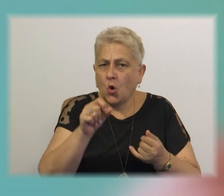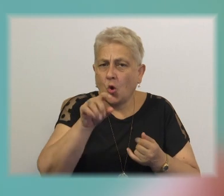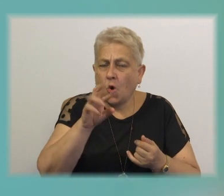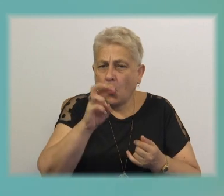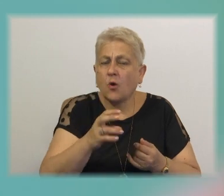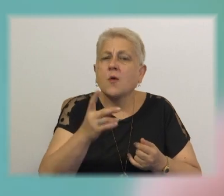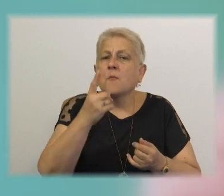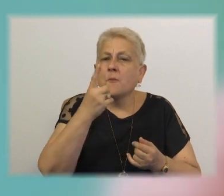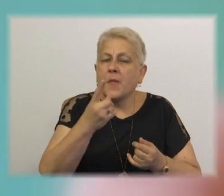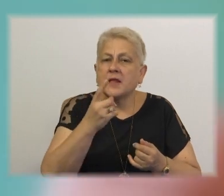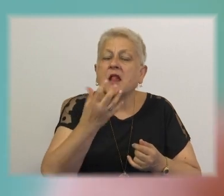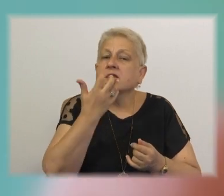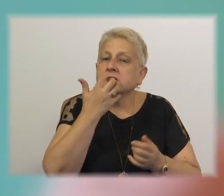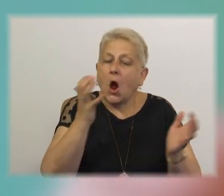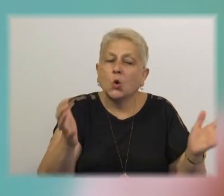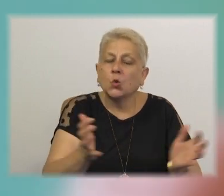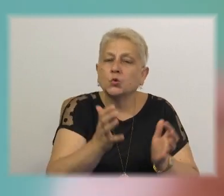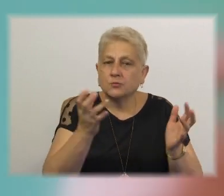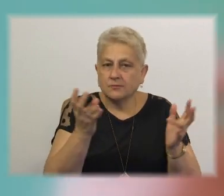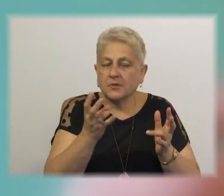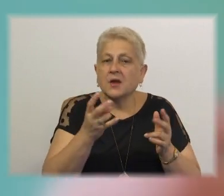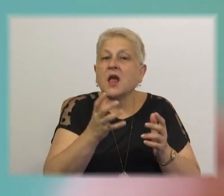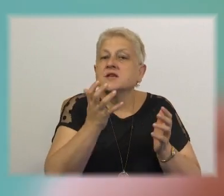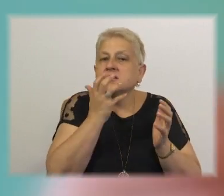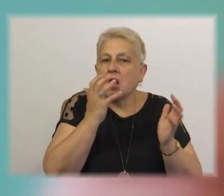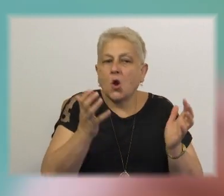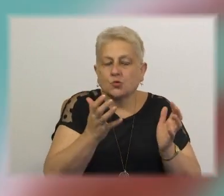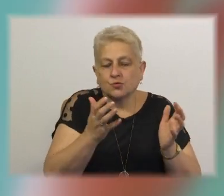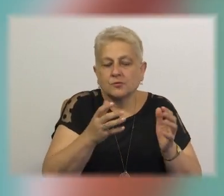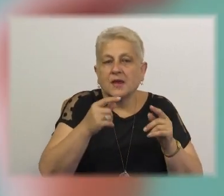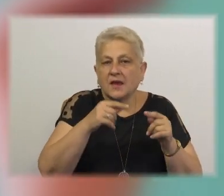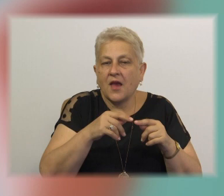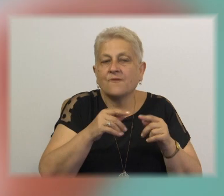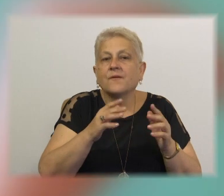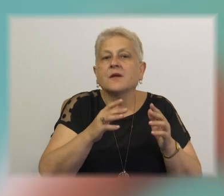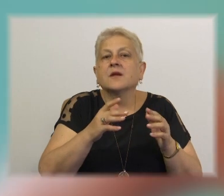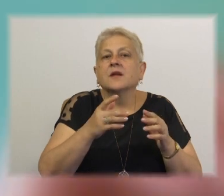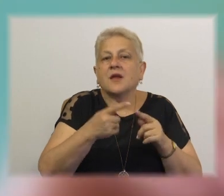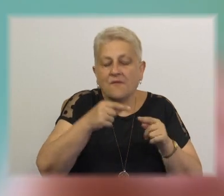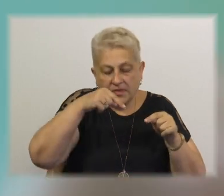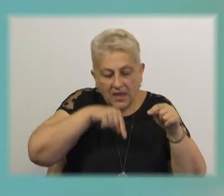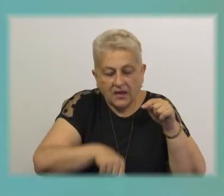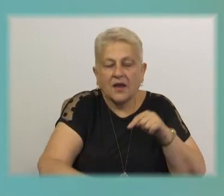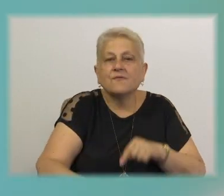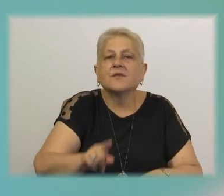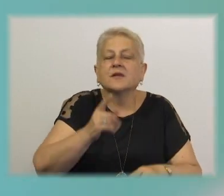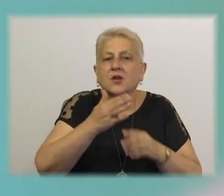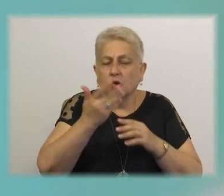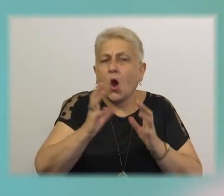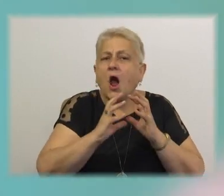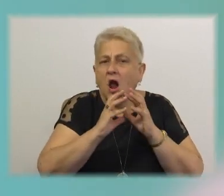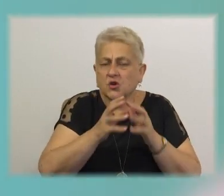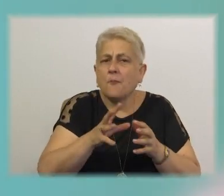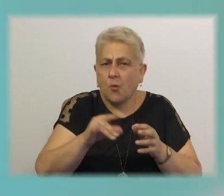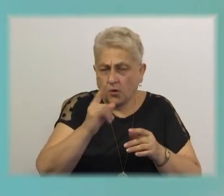մի հատ էլ տաքություն, և իրանց տաքությունը իրանք ստանում են և վերևից, և ներքևից։ Մեկ, իսկ դու աշխարհի